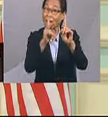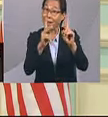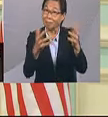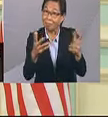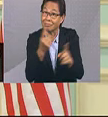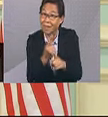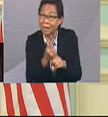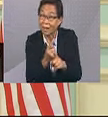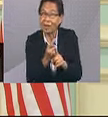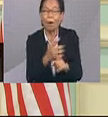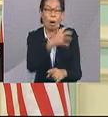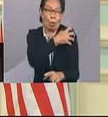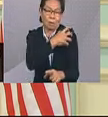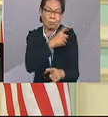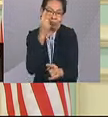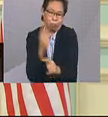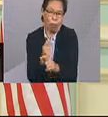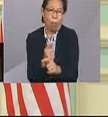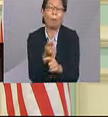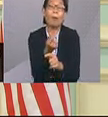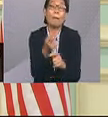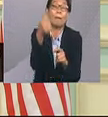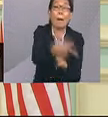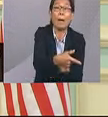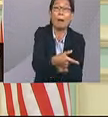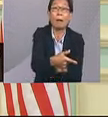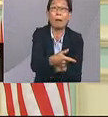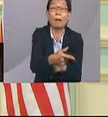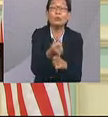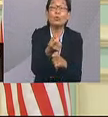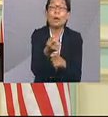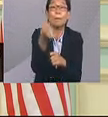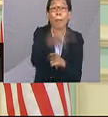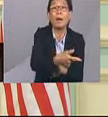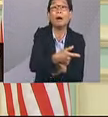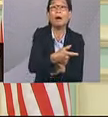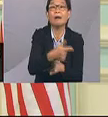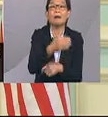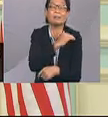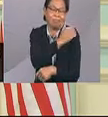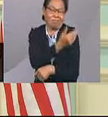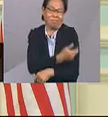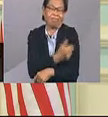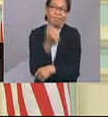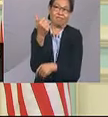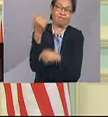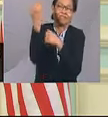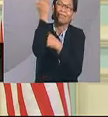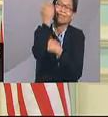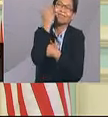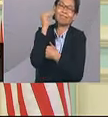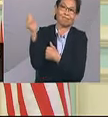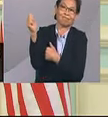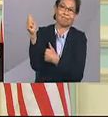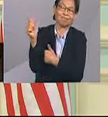Jadi kuasa menentukan berapa jumlah hukuman adalah kuasa kepada majistret yang